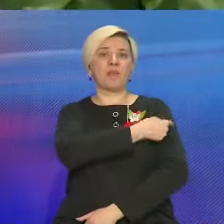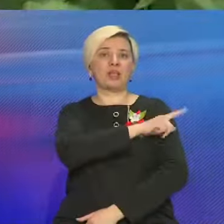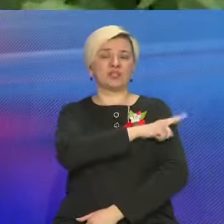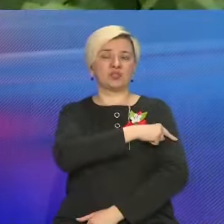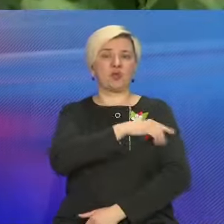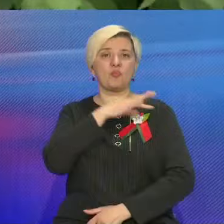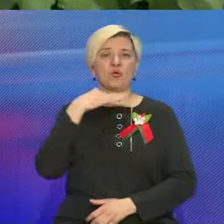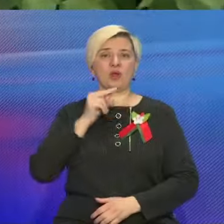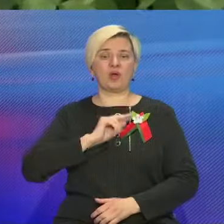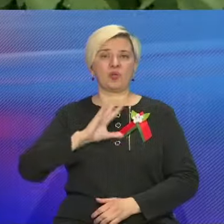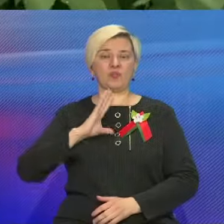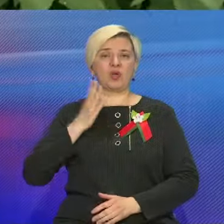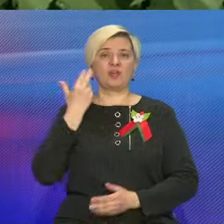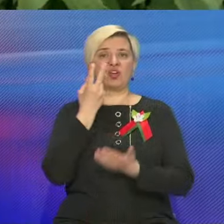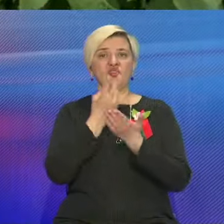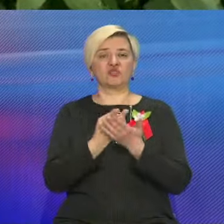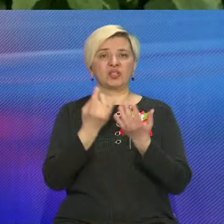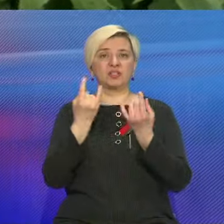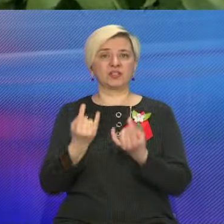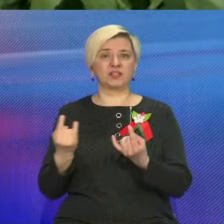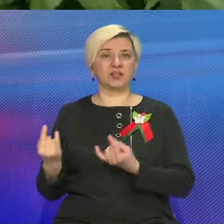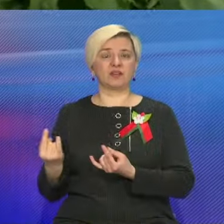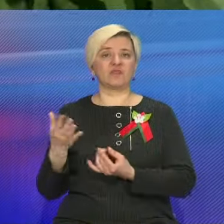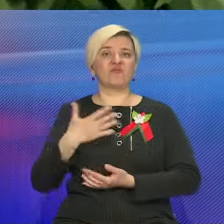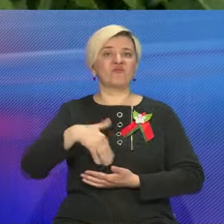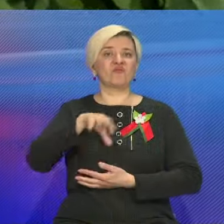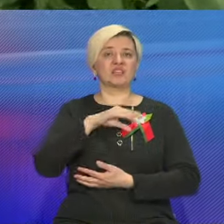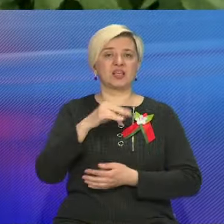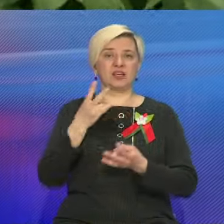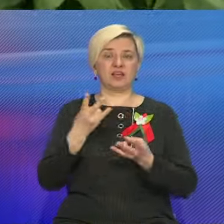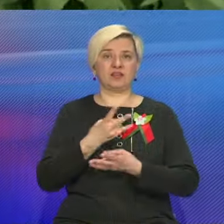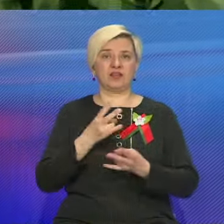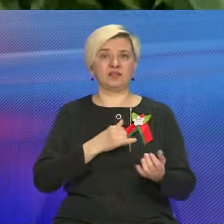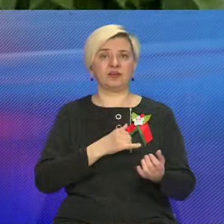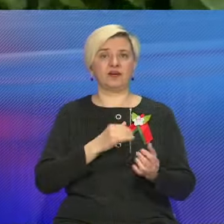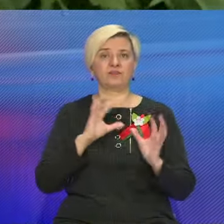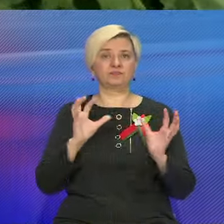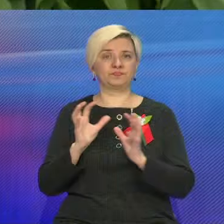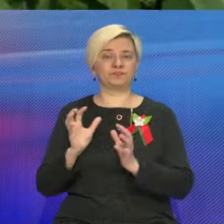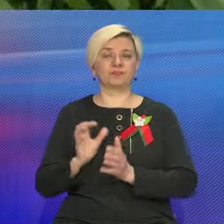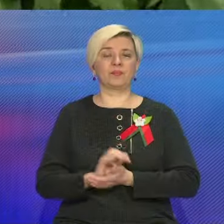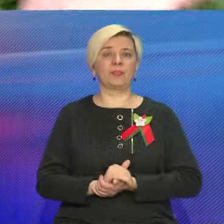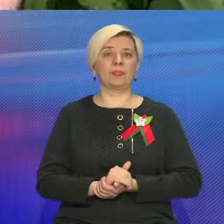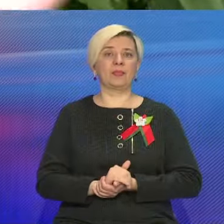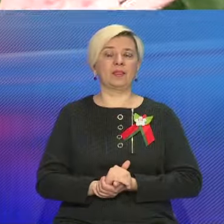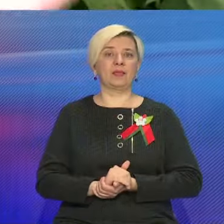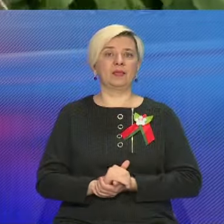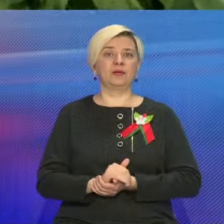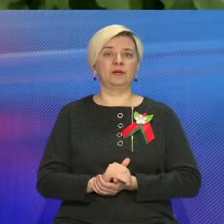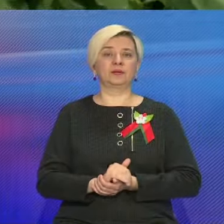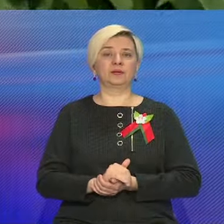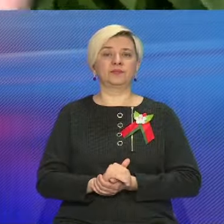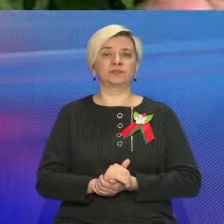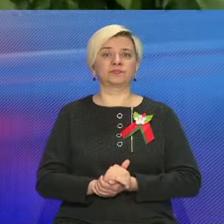и лежат, и сидят, и все, и всех надо. А было, я нашла и Белгород,